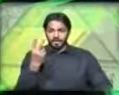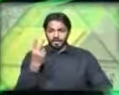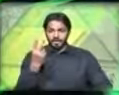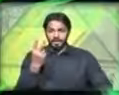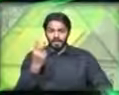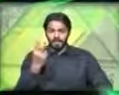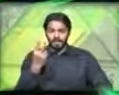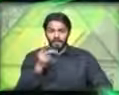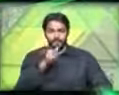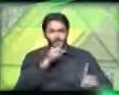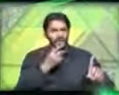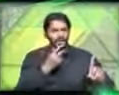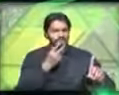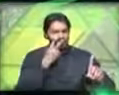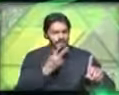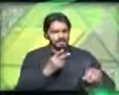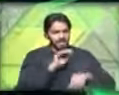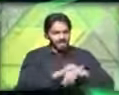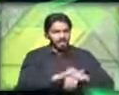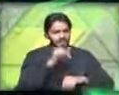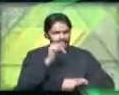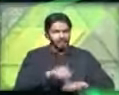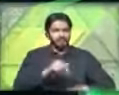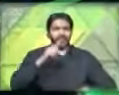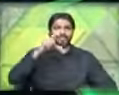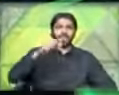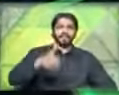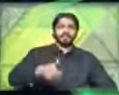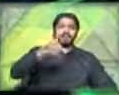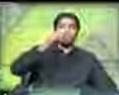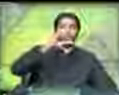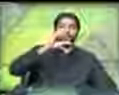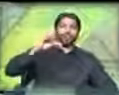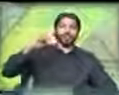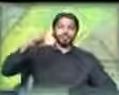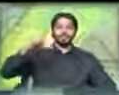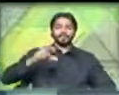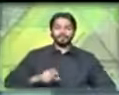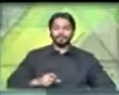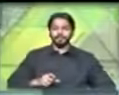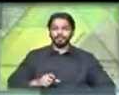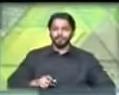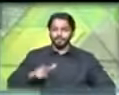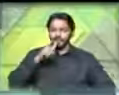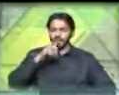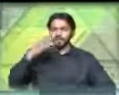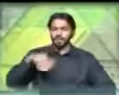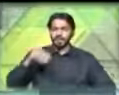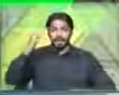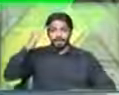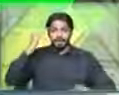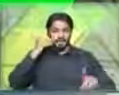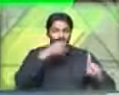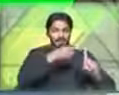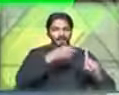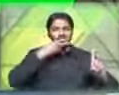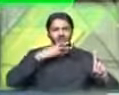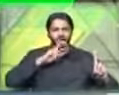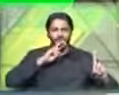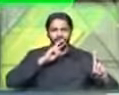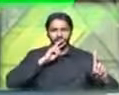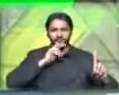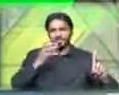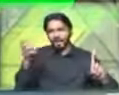بل ومن الأدلة والبراهين ما جعلت نبي الله داود يقضي بالولد لها. كانت ألحل حجة من